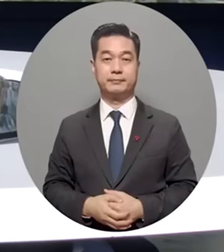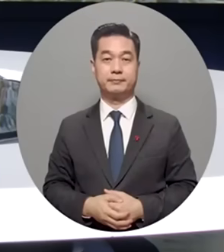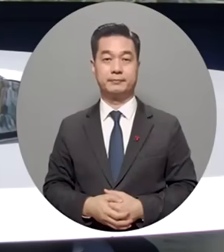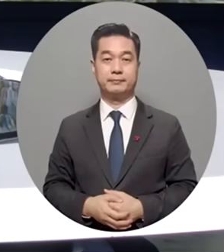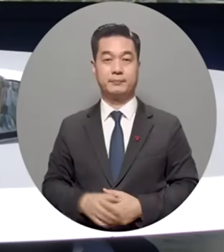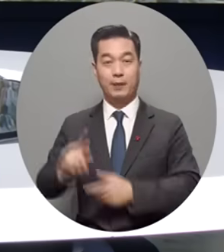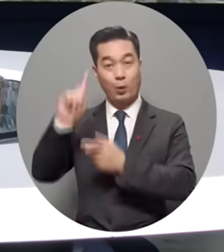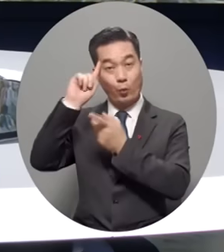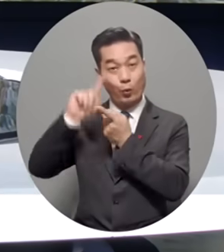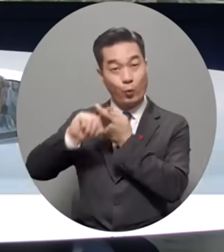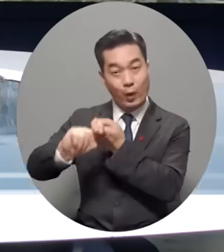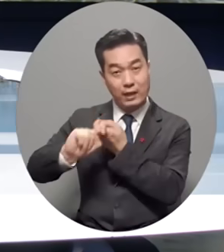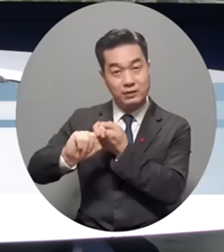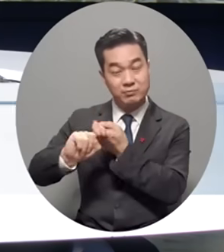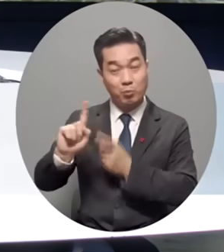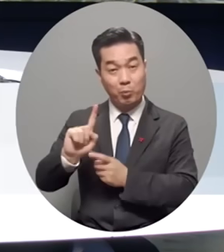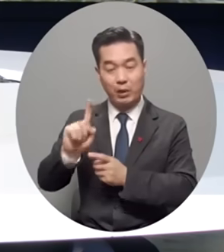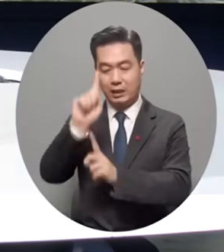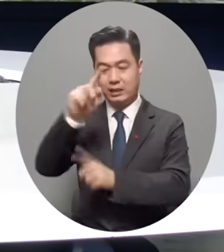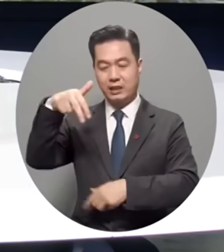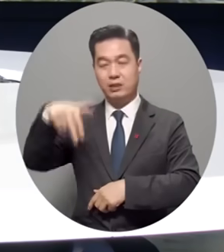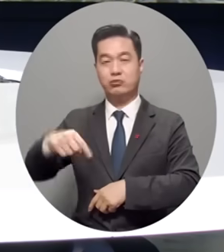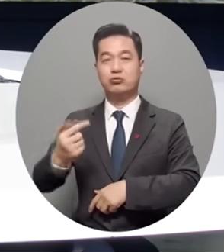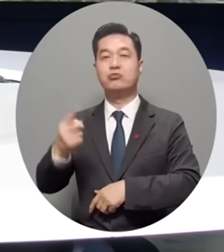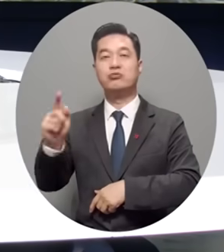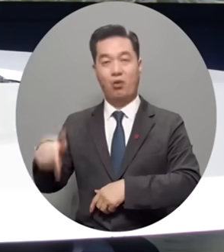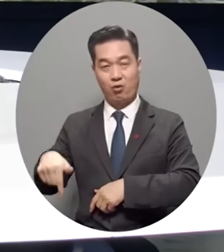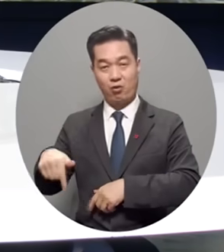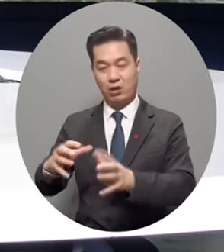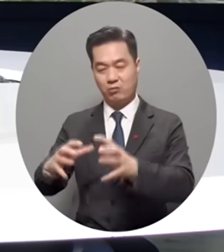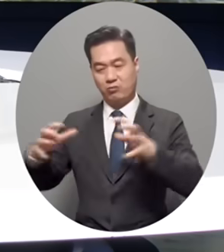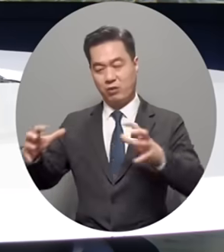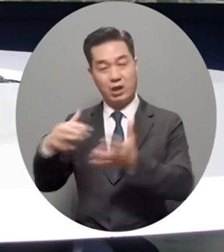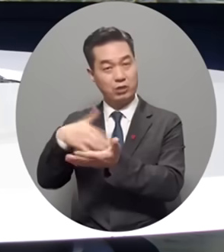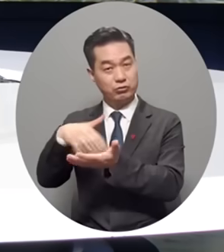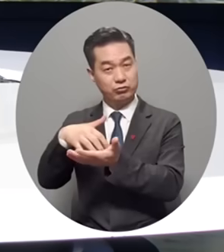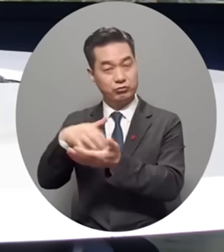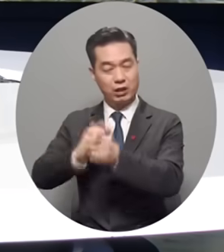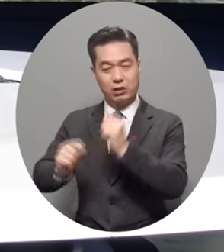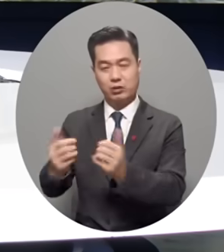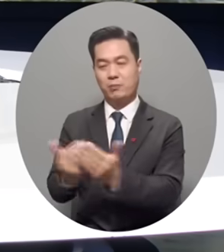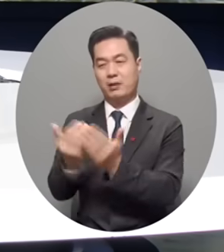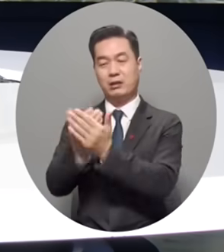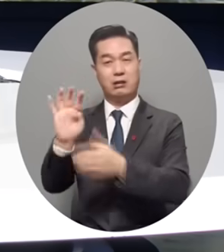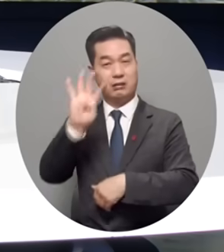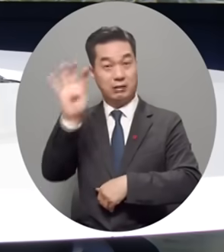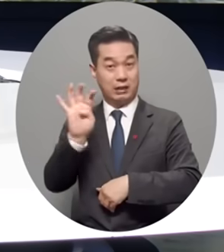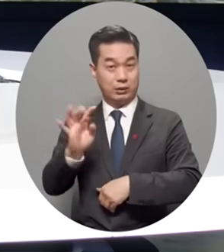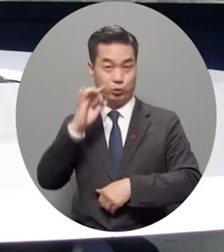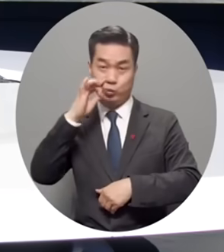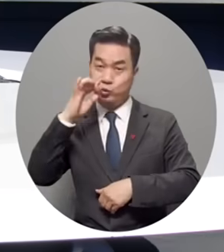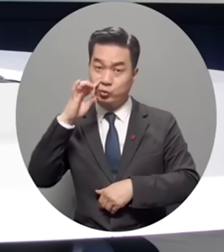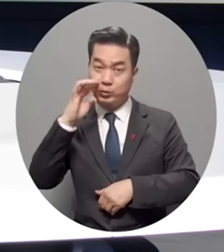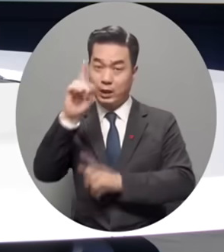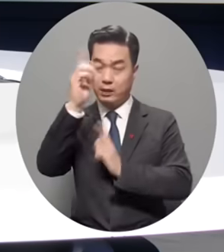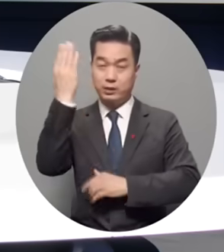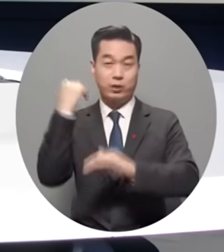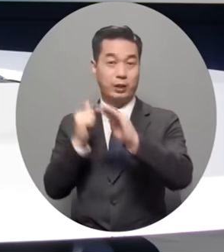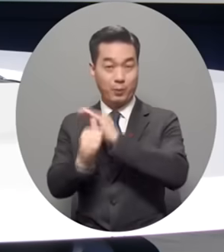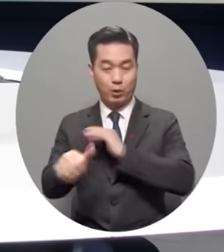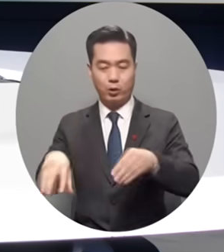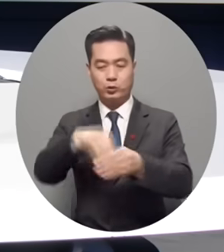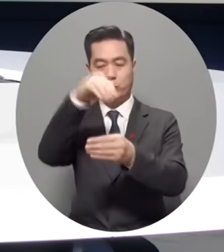관심은 이른바 이준석 신당의 몸집과 영향력이 얼마나 커질 수 있을까 하는 겁니다. 이 전 대표는 총선